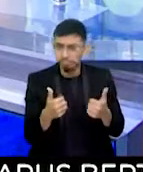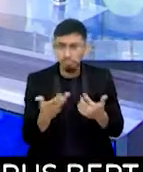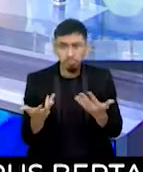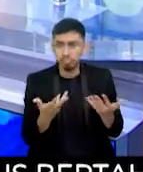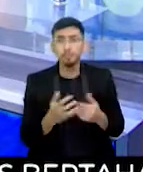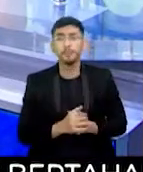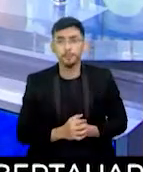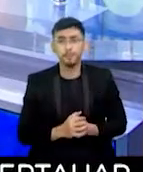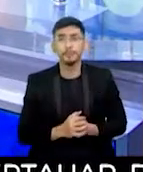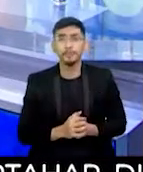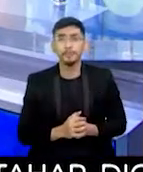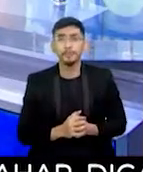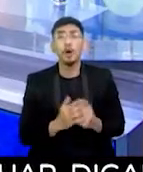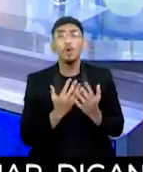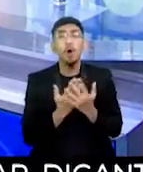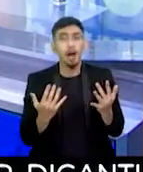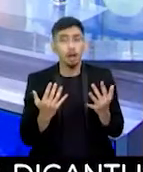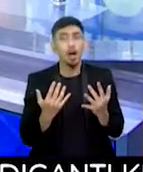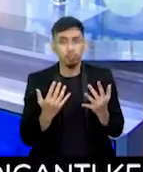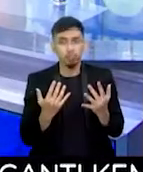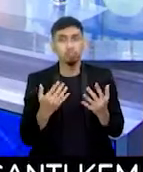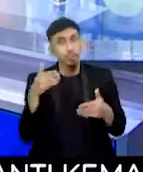sana? Kabarnya warga terus berdatangan ke Gedung Pakuan?